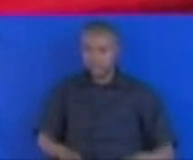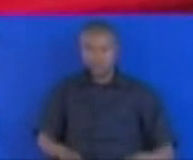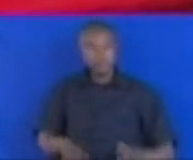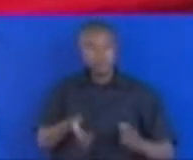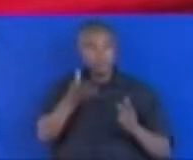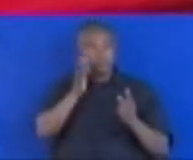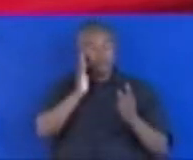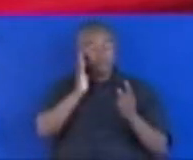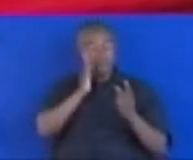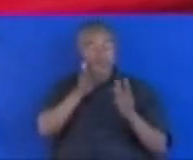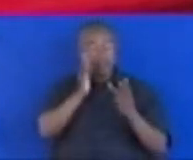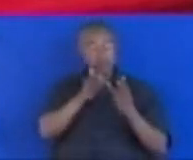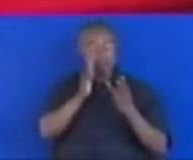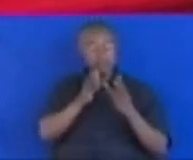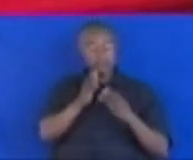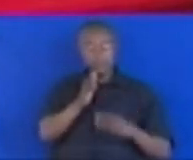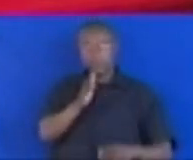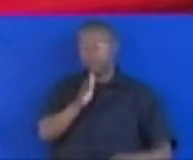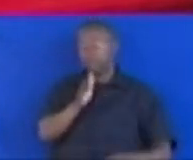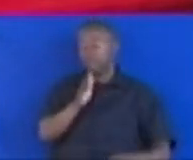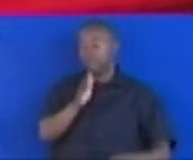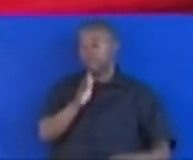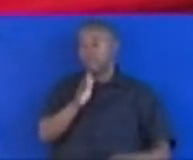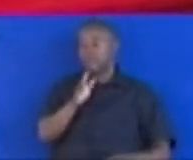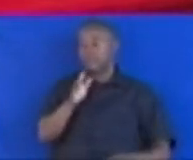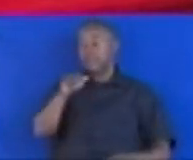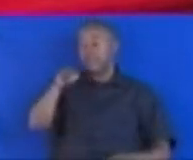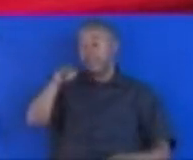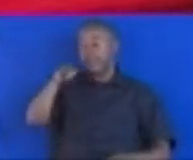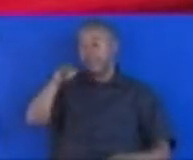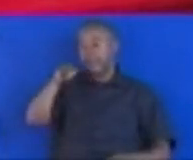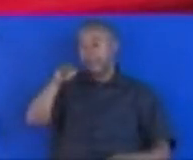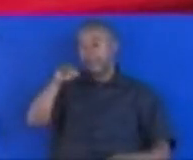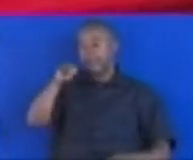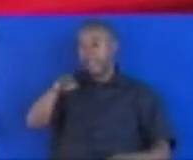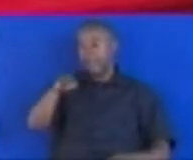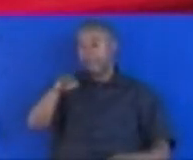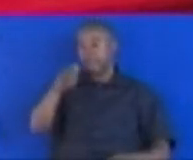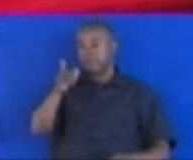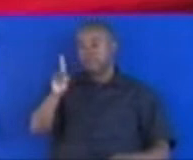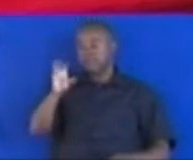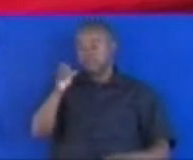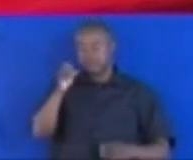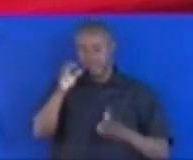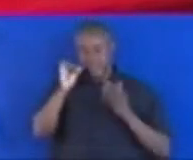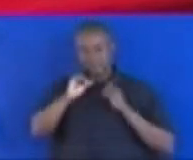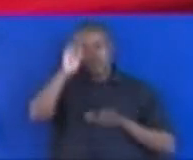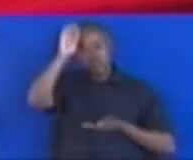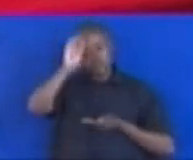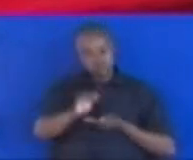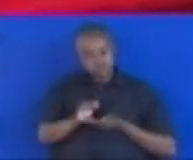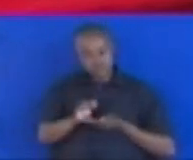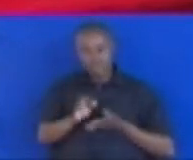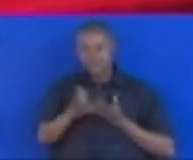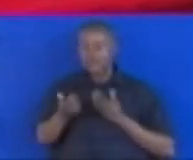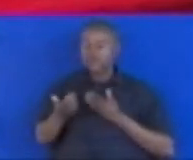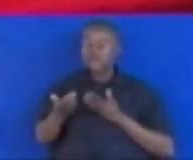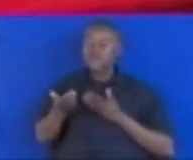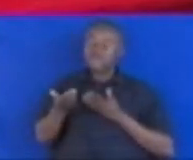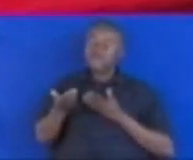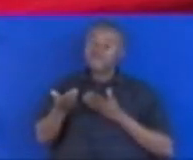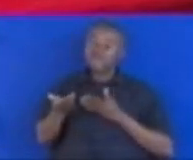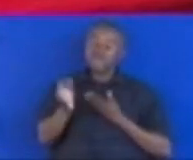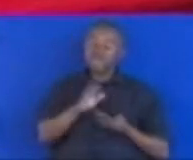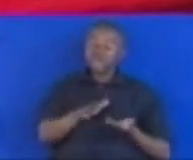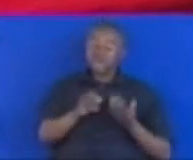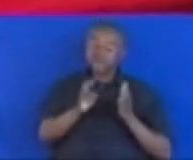mwaka 2030 kupunguza vifo vya kina mama na watoto duniani hadi chini ya vifo 70 kwa kila